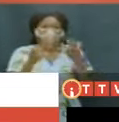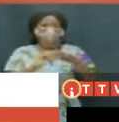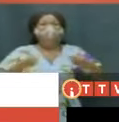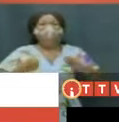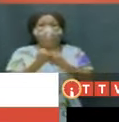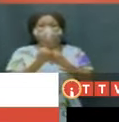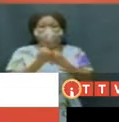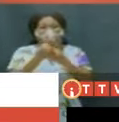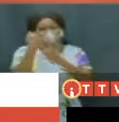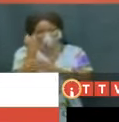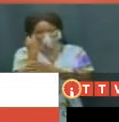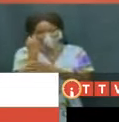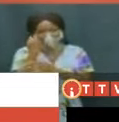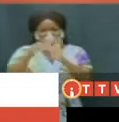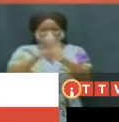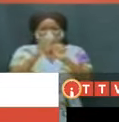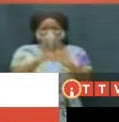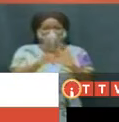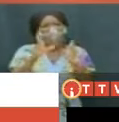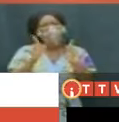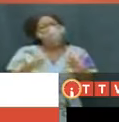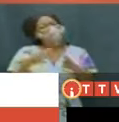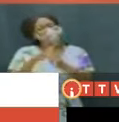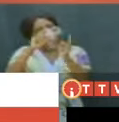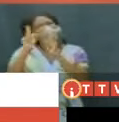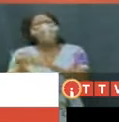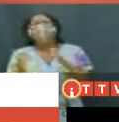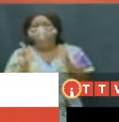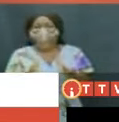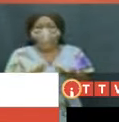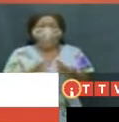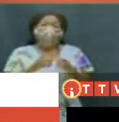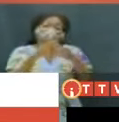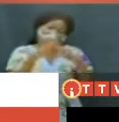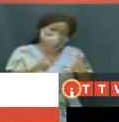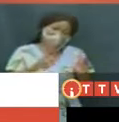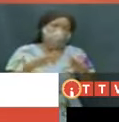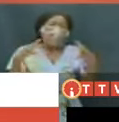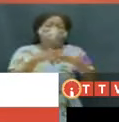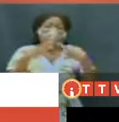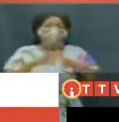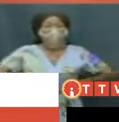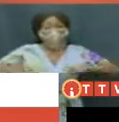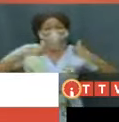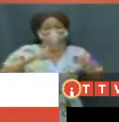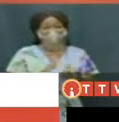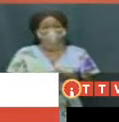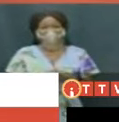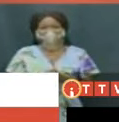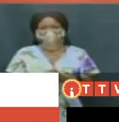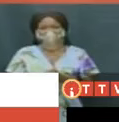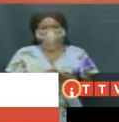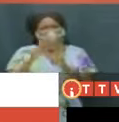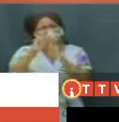COVID-19 ukugwira anthu akumamwalira ndithu ngakhale kuti ambiri akumachira kumwalira kulibe kuti akuti amwalira wochepa